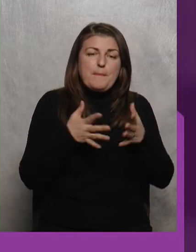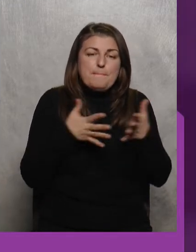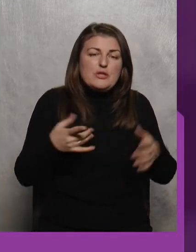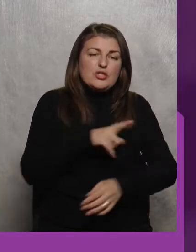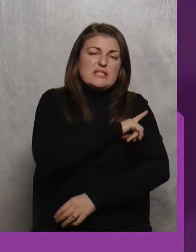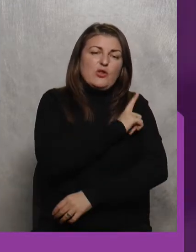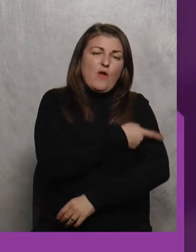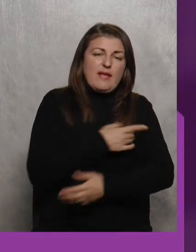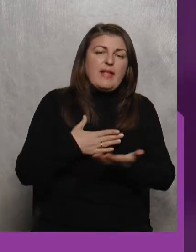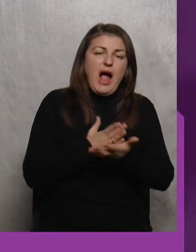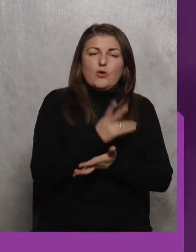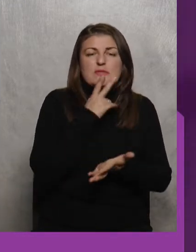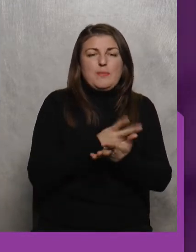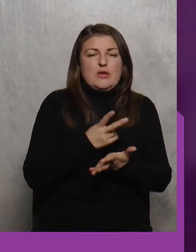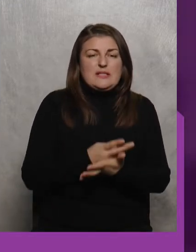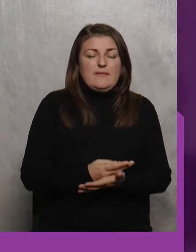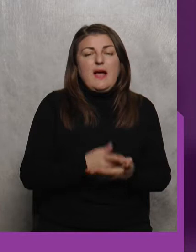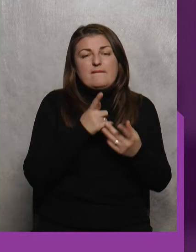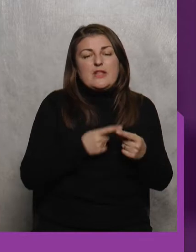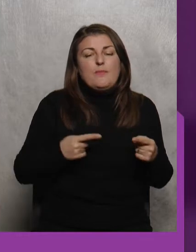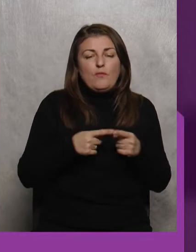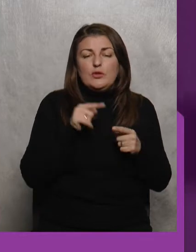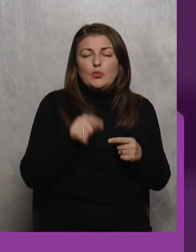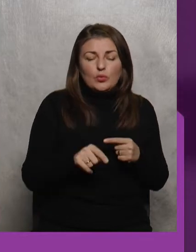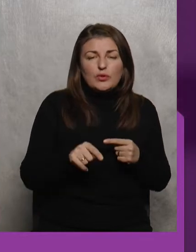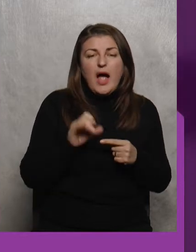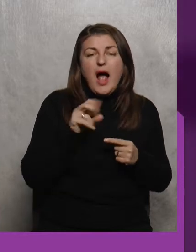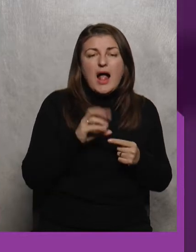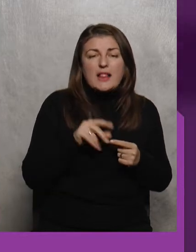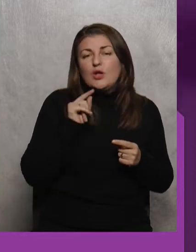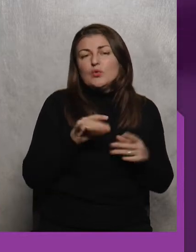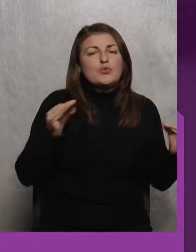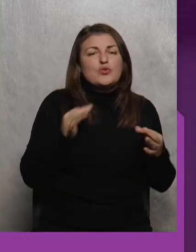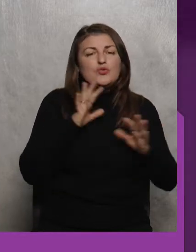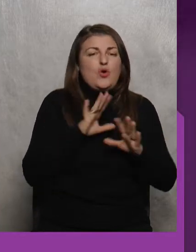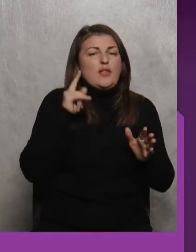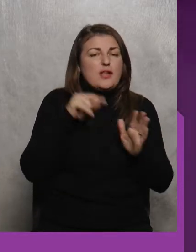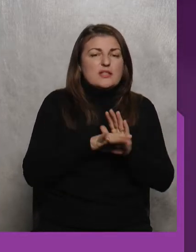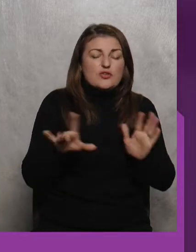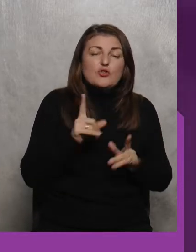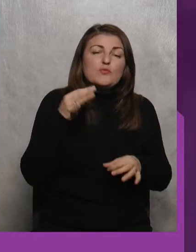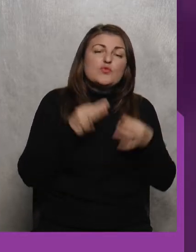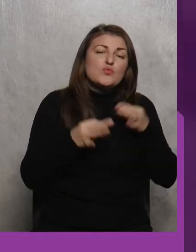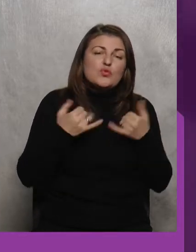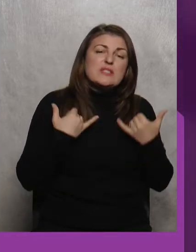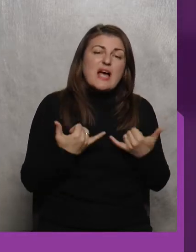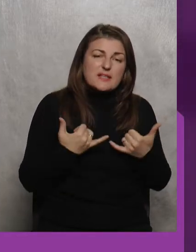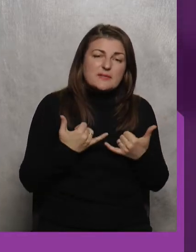силові якості показав. Відповідно тут, але це нічого не означає, тому що судді зараз